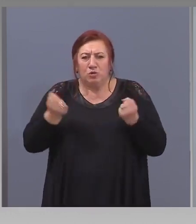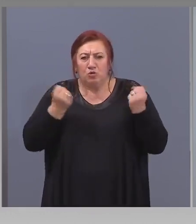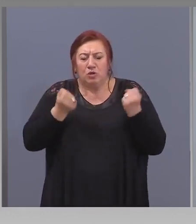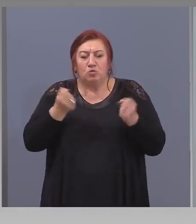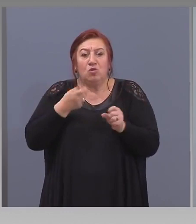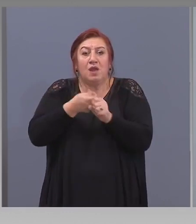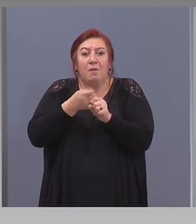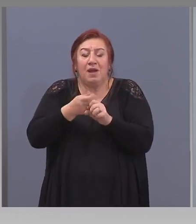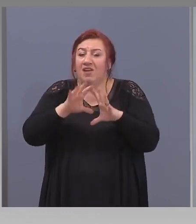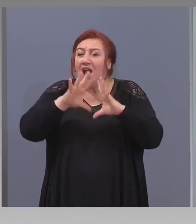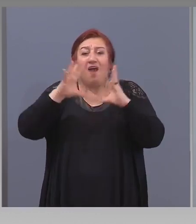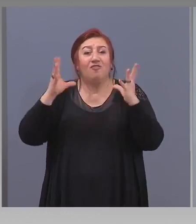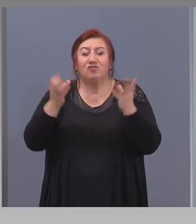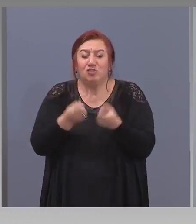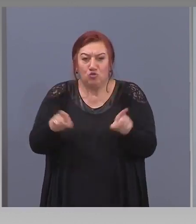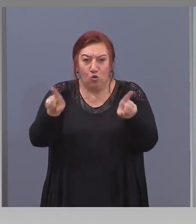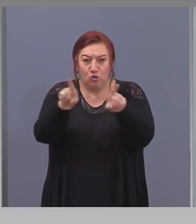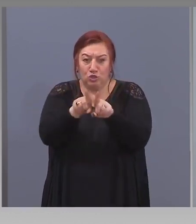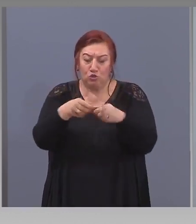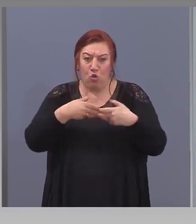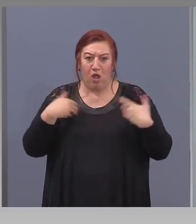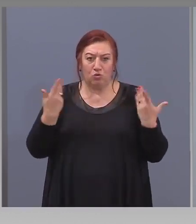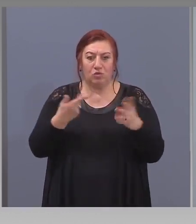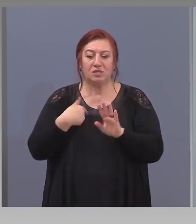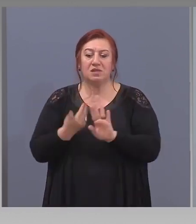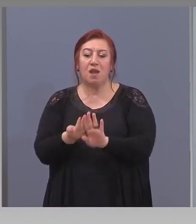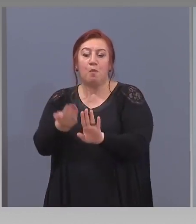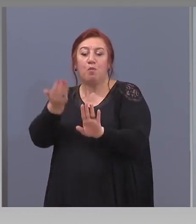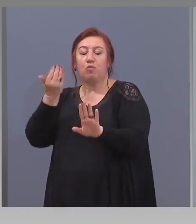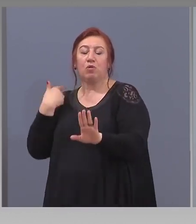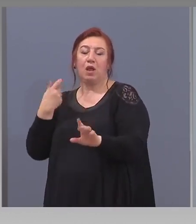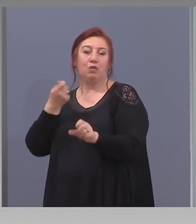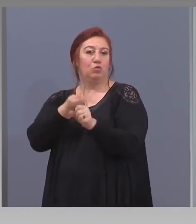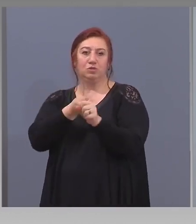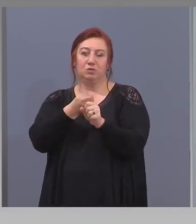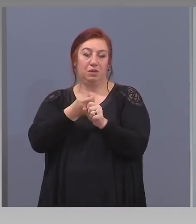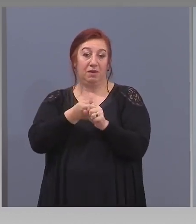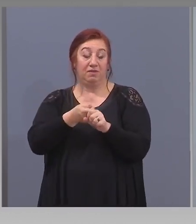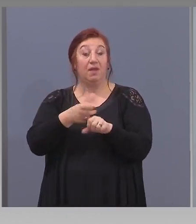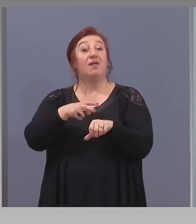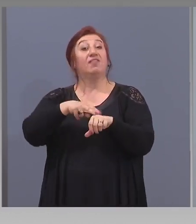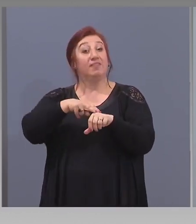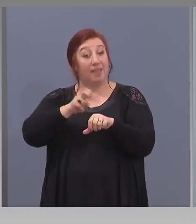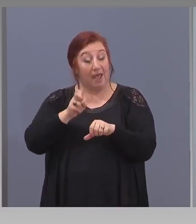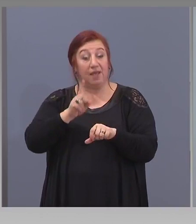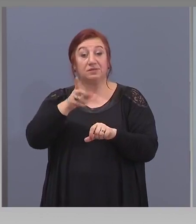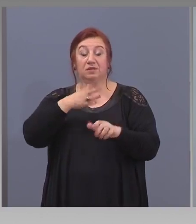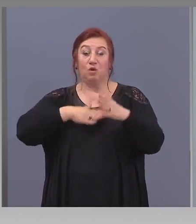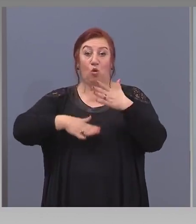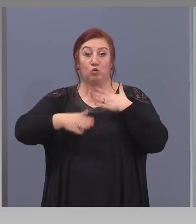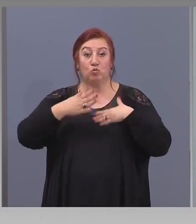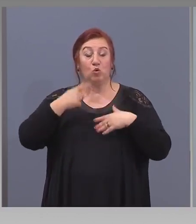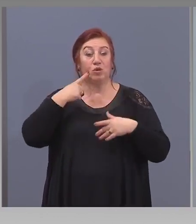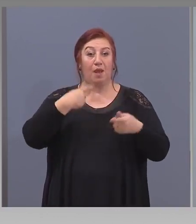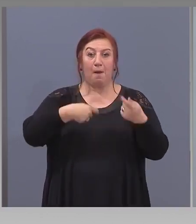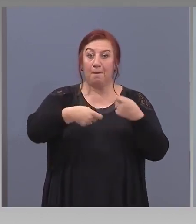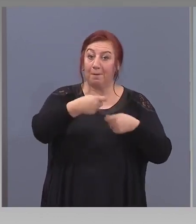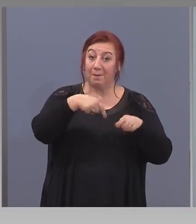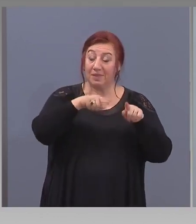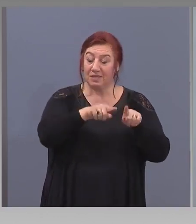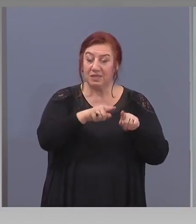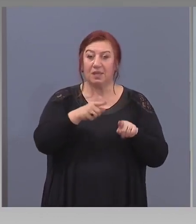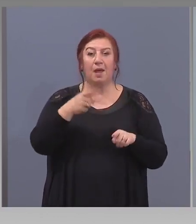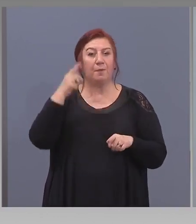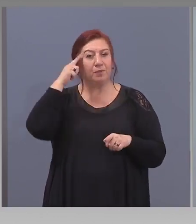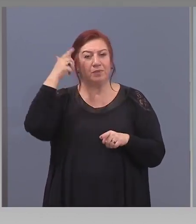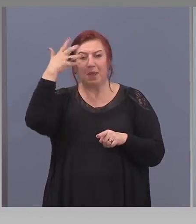всичко, което ние бяхме направили. Да, за да успокоят бизнеса. Защото представете си държави с